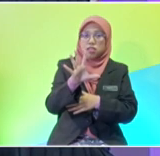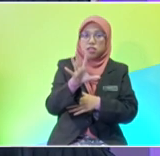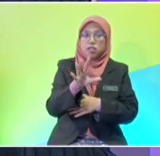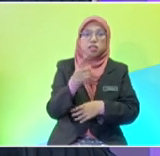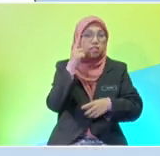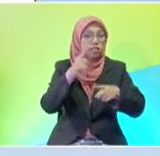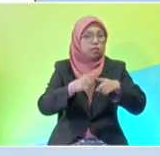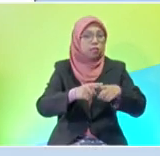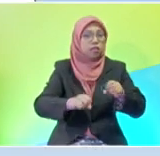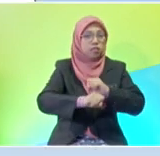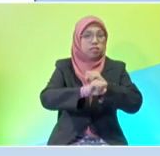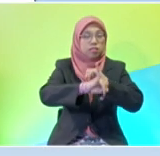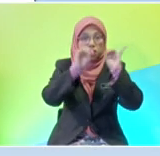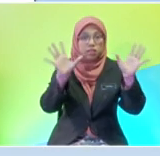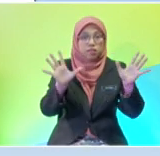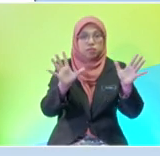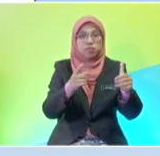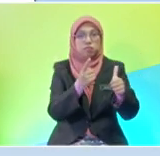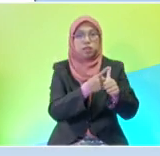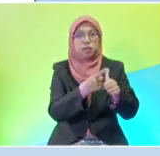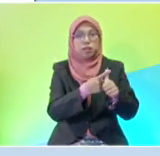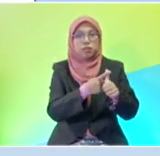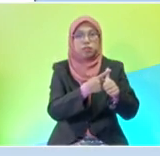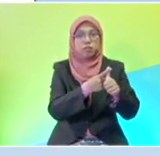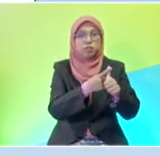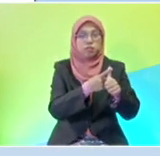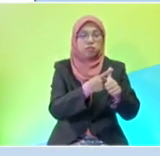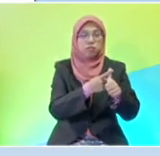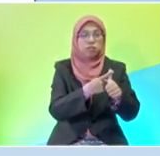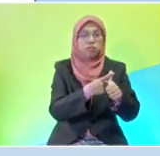kesilapan pindahan kesilapan mereka